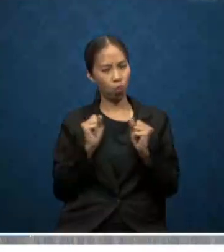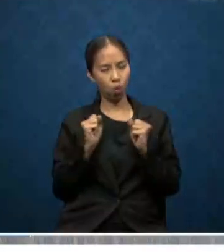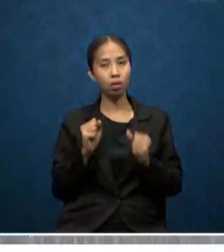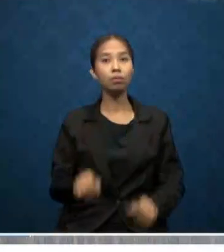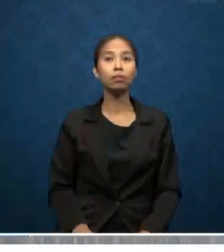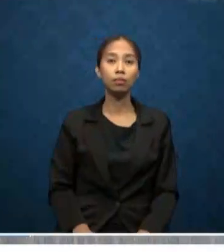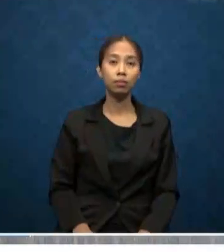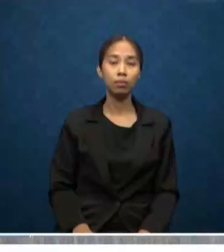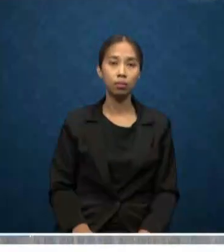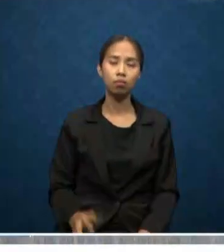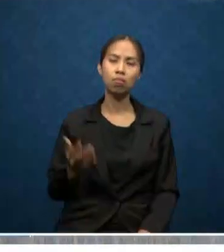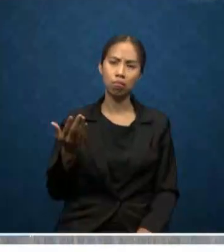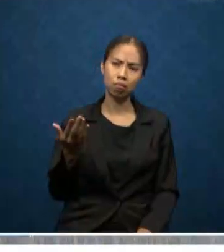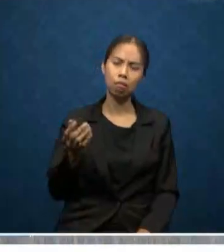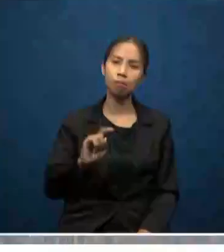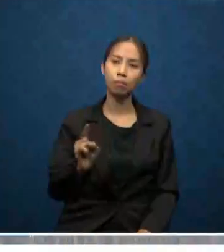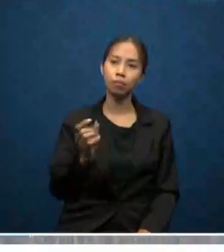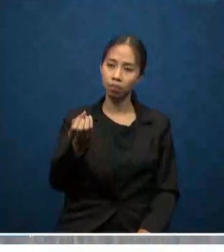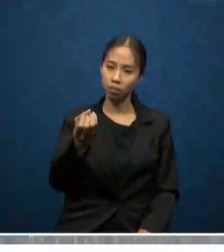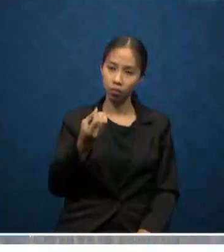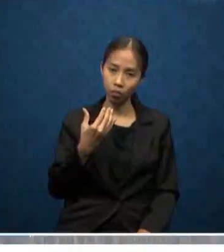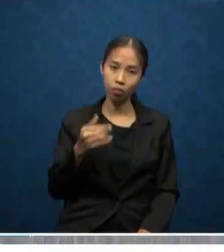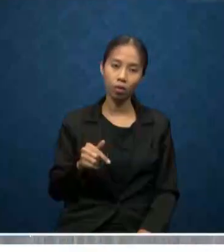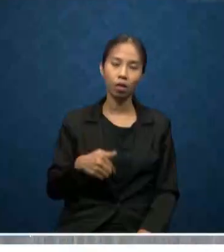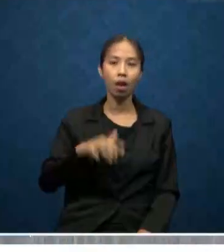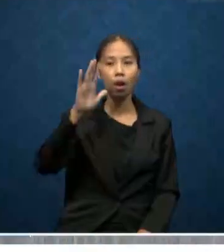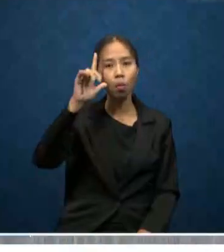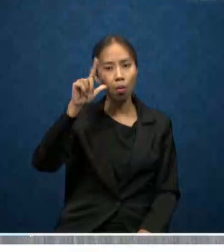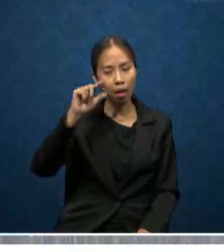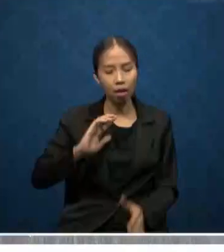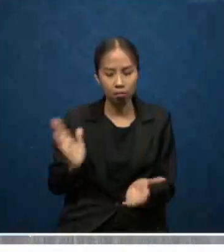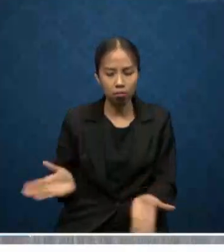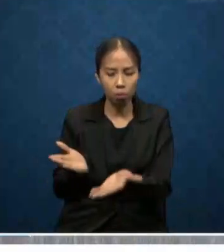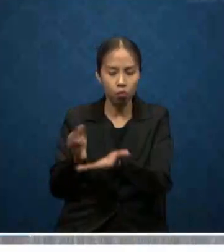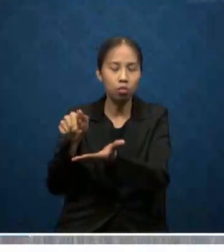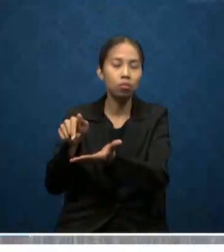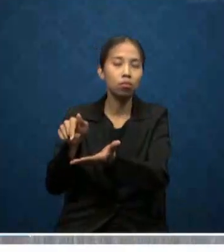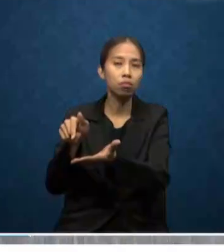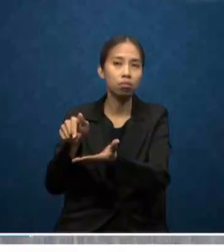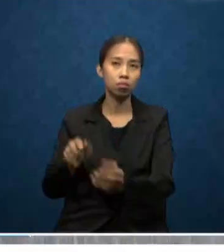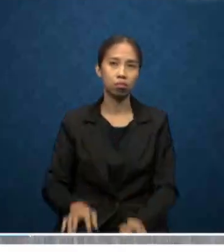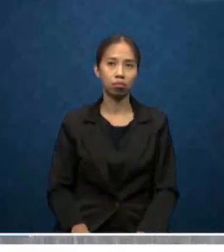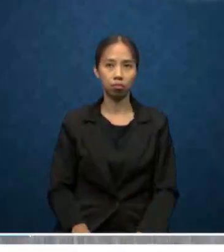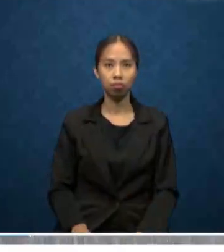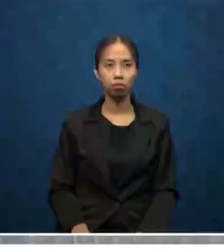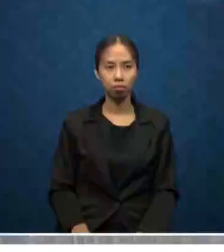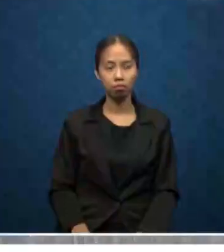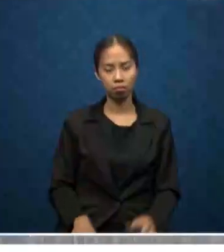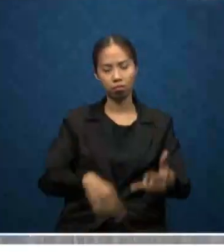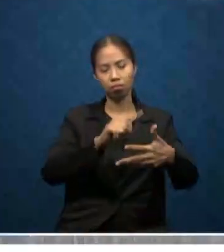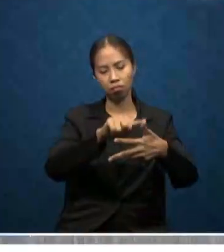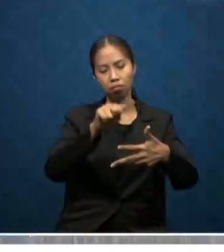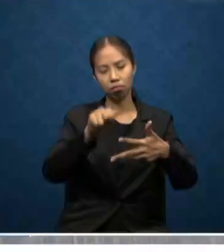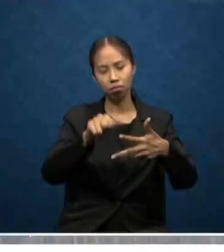ที่ท่านแจ้งว่าทางพ่อแม่สนับสนุน ตรงนี้3ประเด็นหลักตร